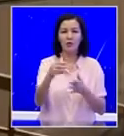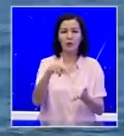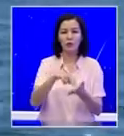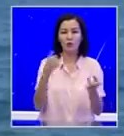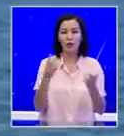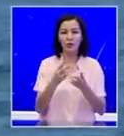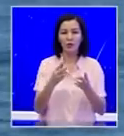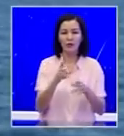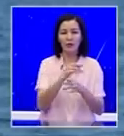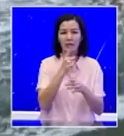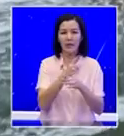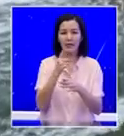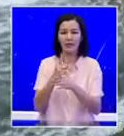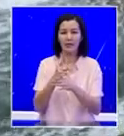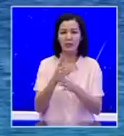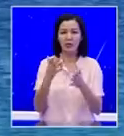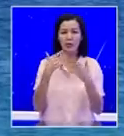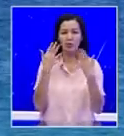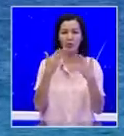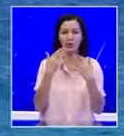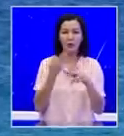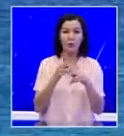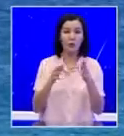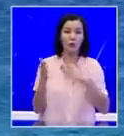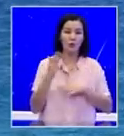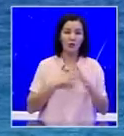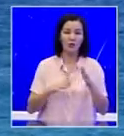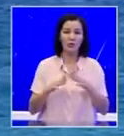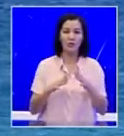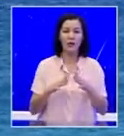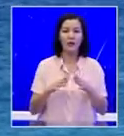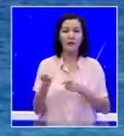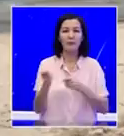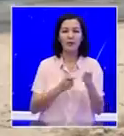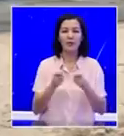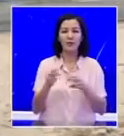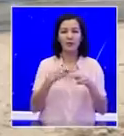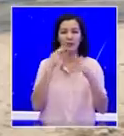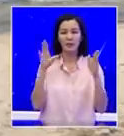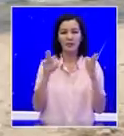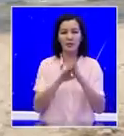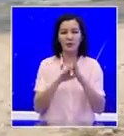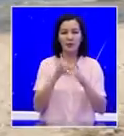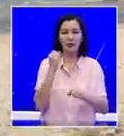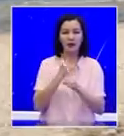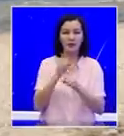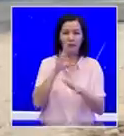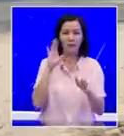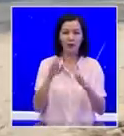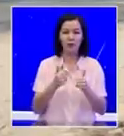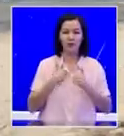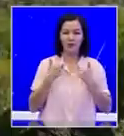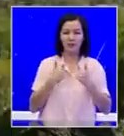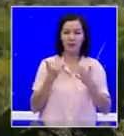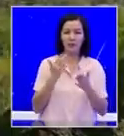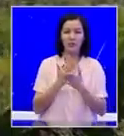Тұрғындар карантин шараларының жеңілдетілгенін қуанышпен қабылдады. Олар биліктің ескертулерін қатаң сақтауға тырысып жатыр.